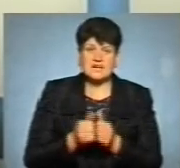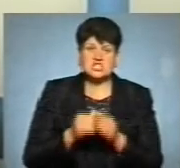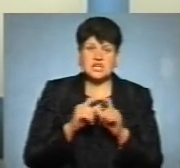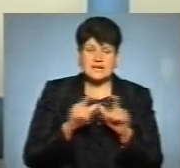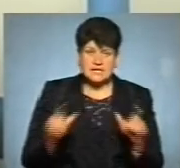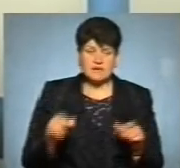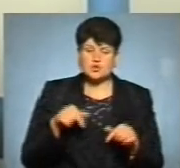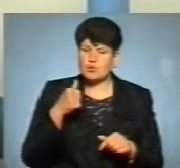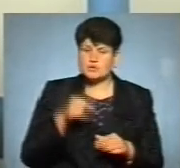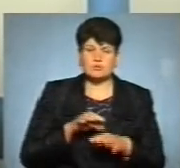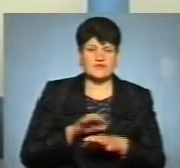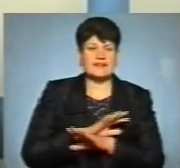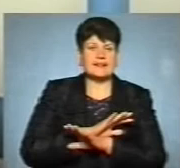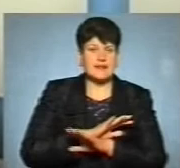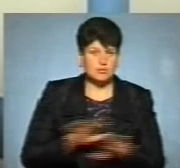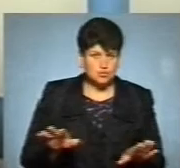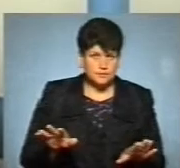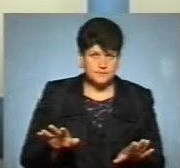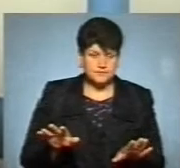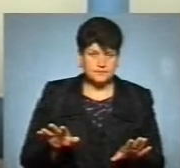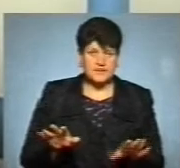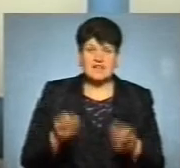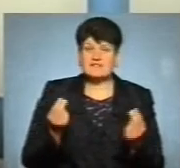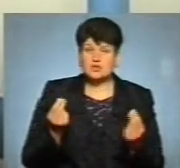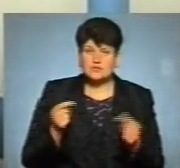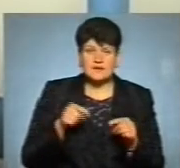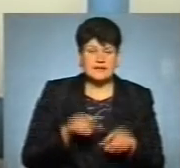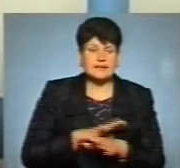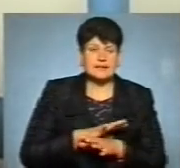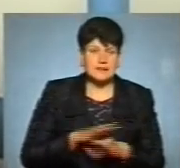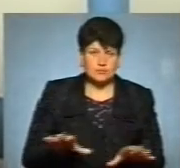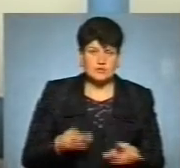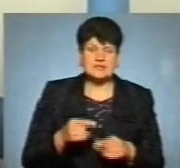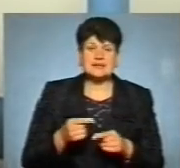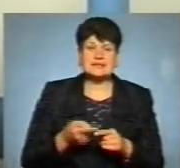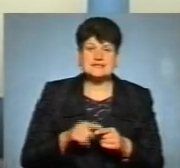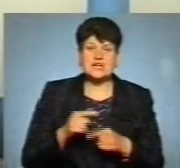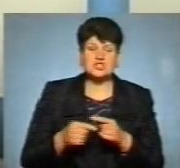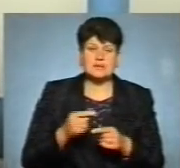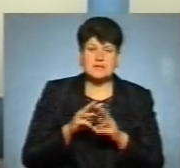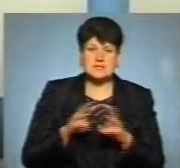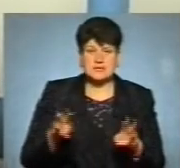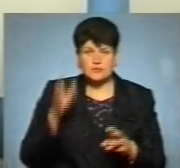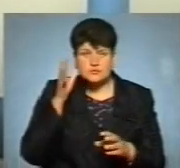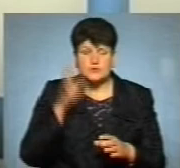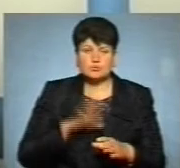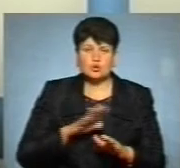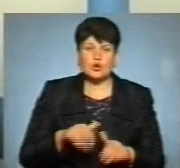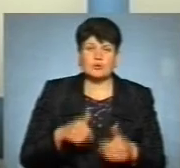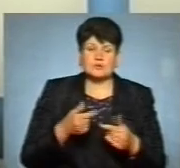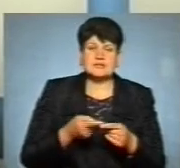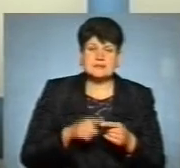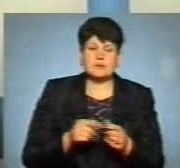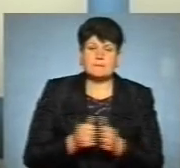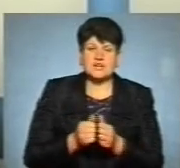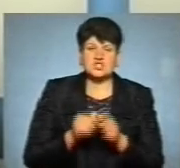вони проводитися не будуть. І відповідно і фінансування їх не буде. Це через Міністерство освіти і науки було рекомендовано, бо це були ці пришкільні